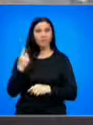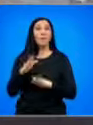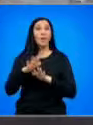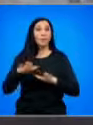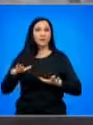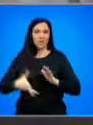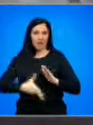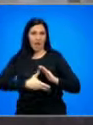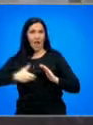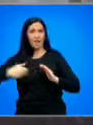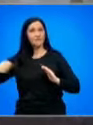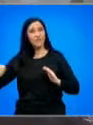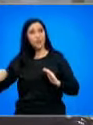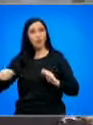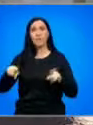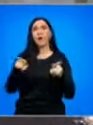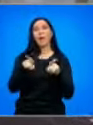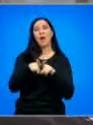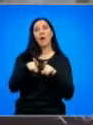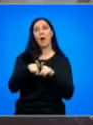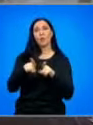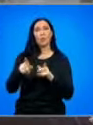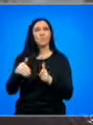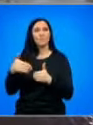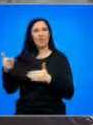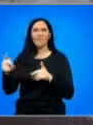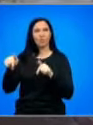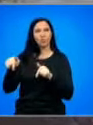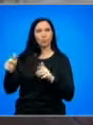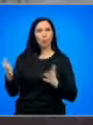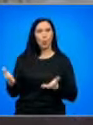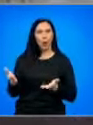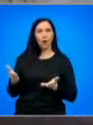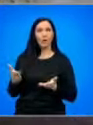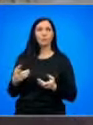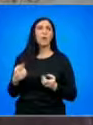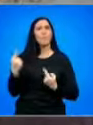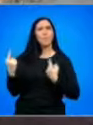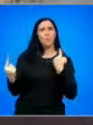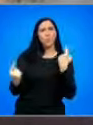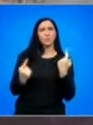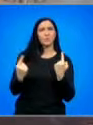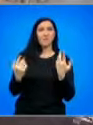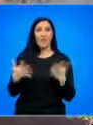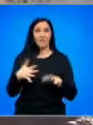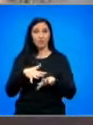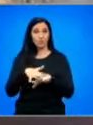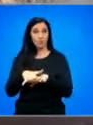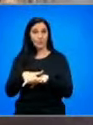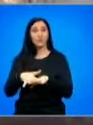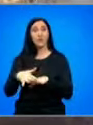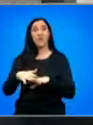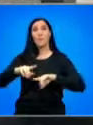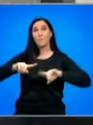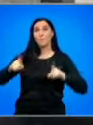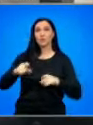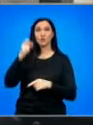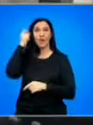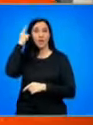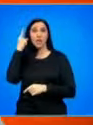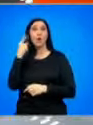Децата ги изведохме като на вън тук. Позабавляваха се от системата и бързо се реагира